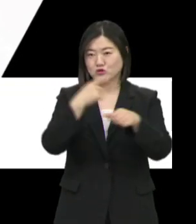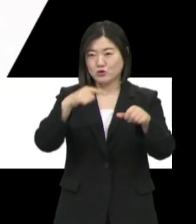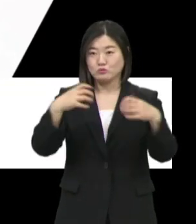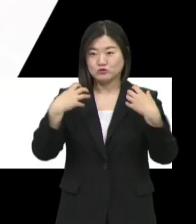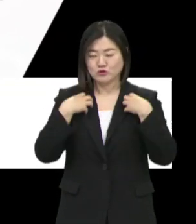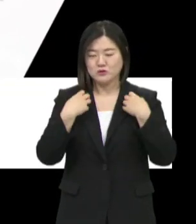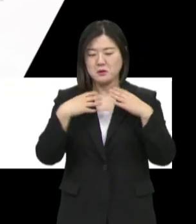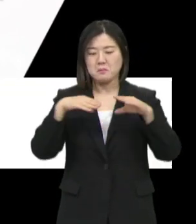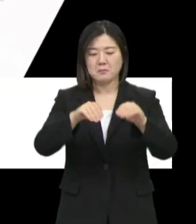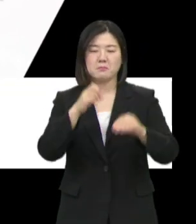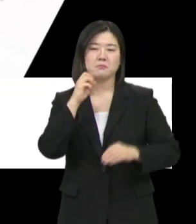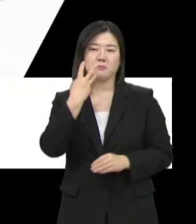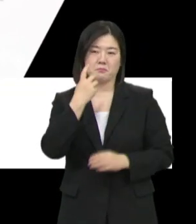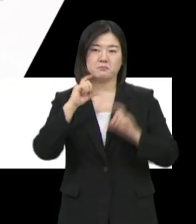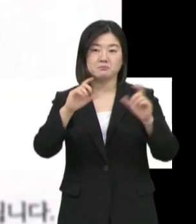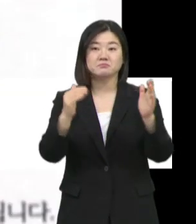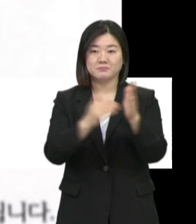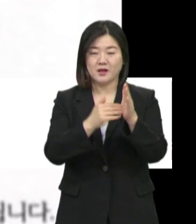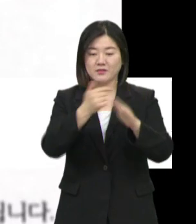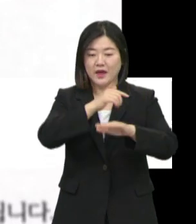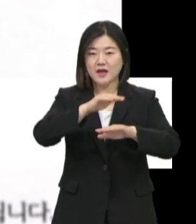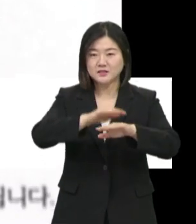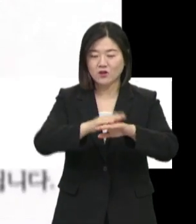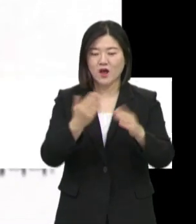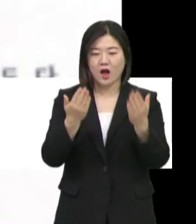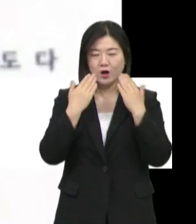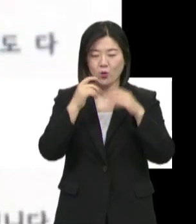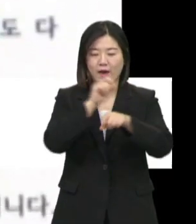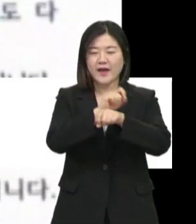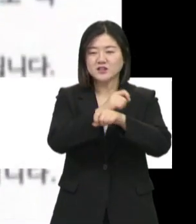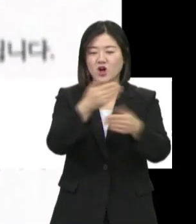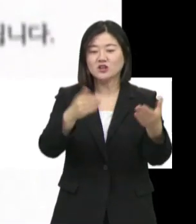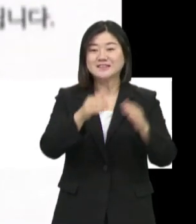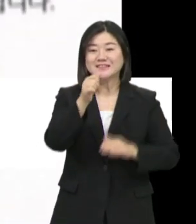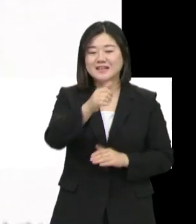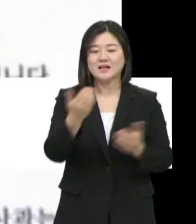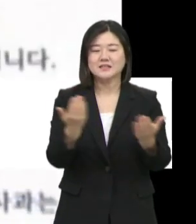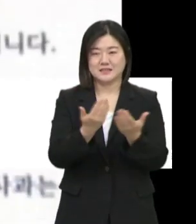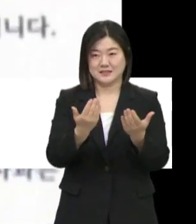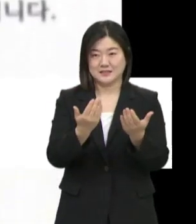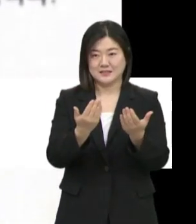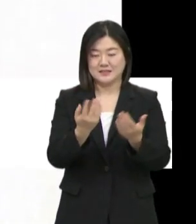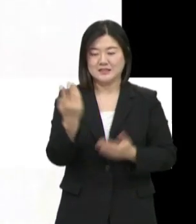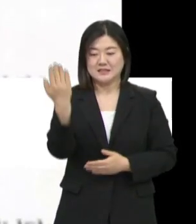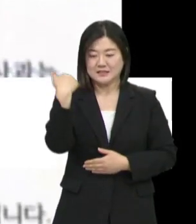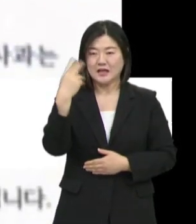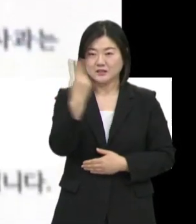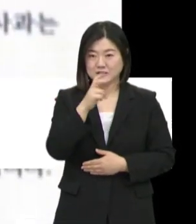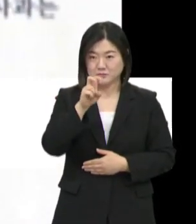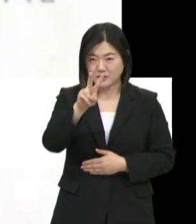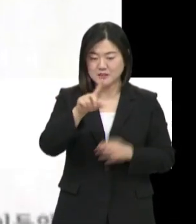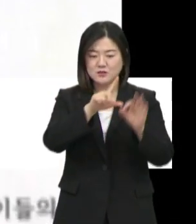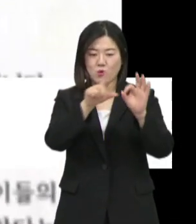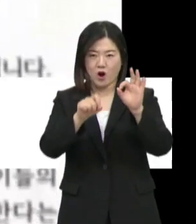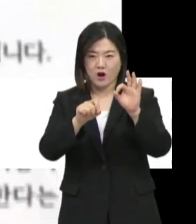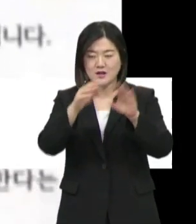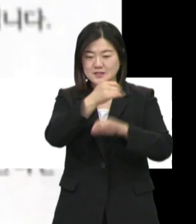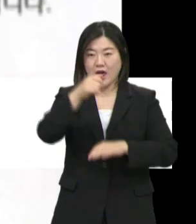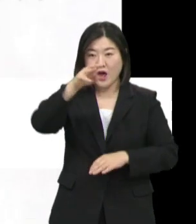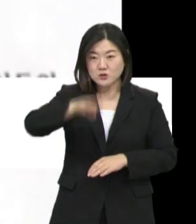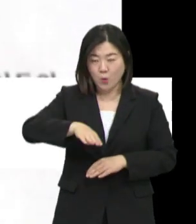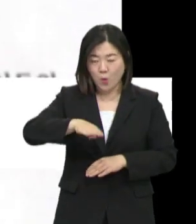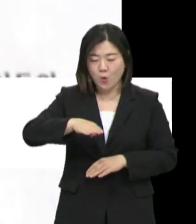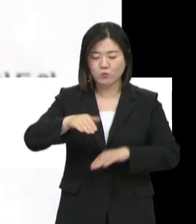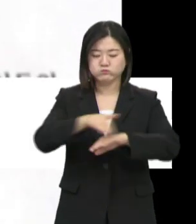3개월 처분을 받았습니다 대전에 한 학교 행정 실장으로 근무하던 씨는 지난 2022년 10월 세종의 한